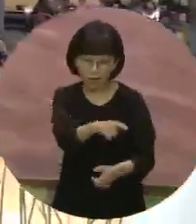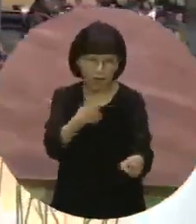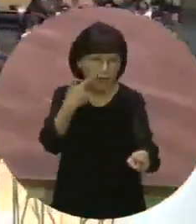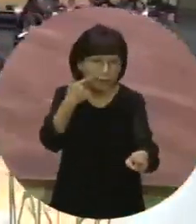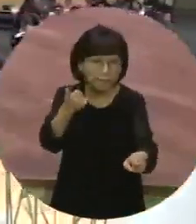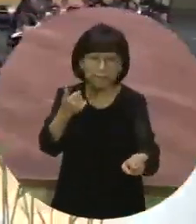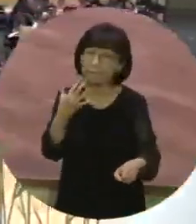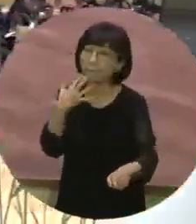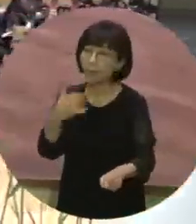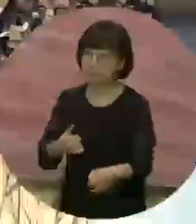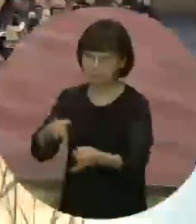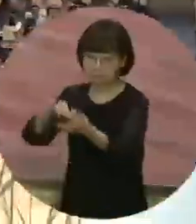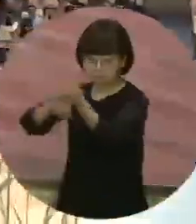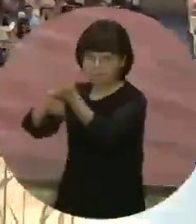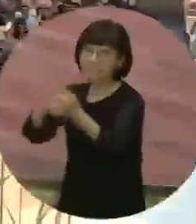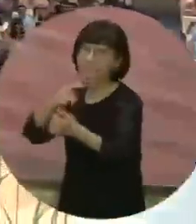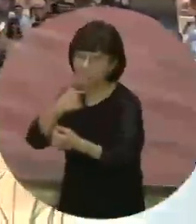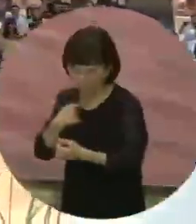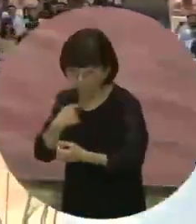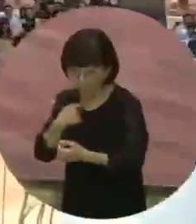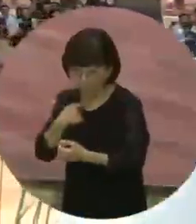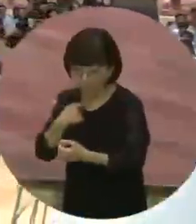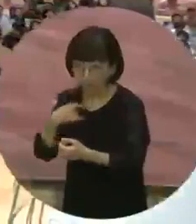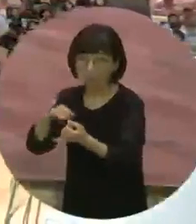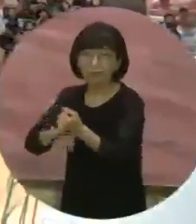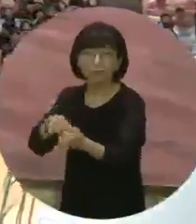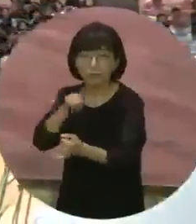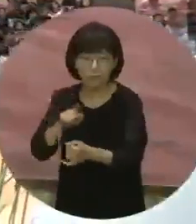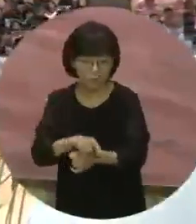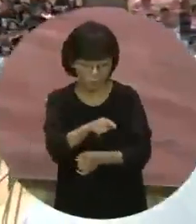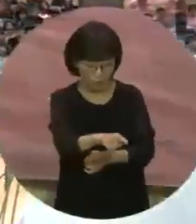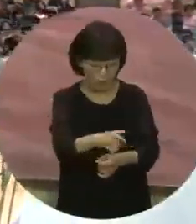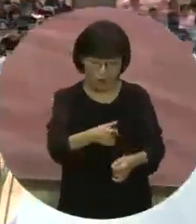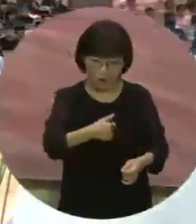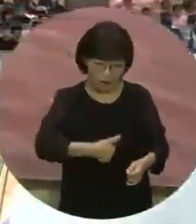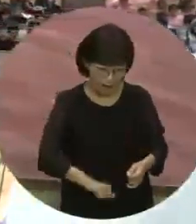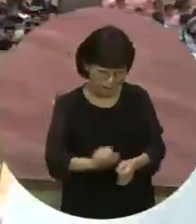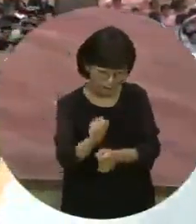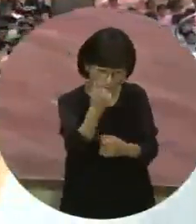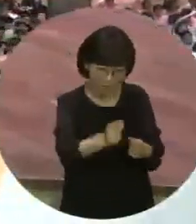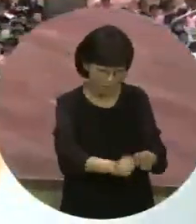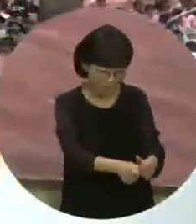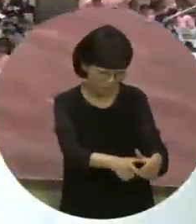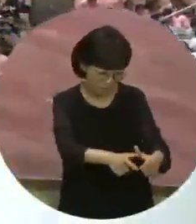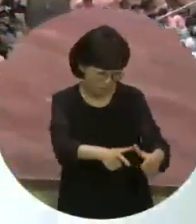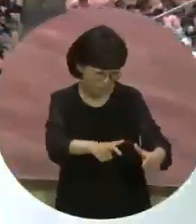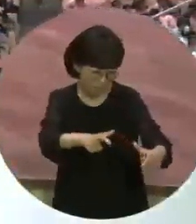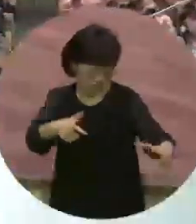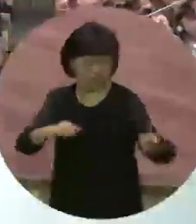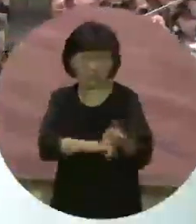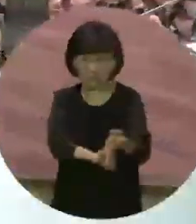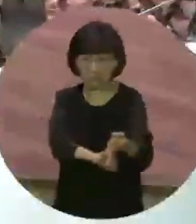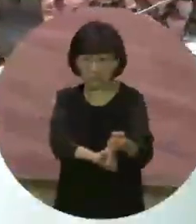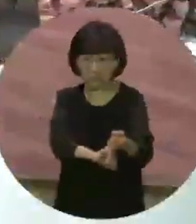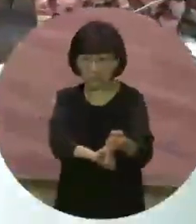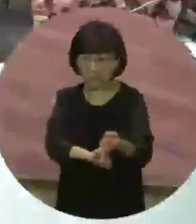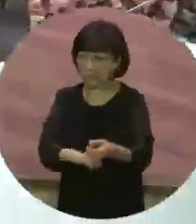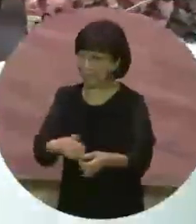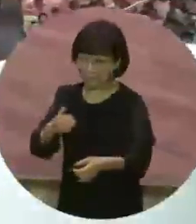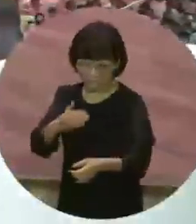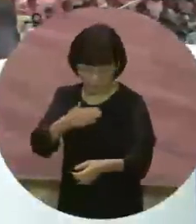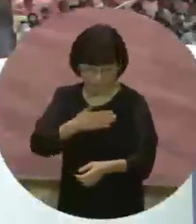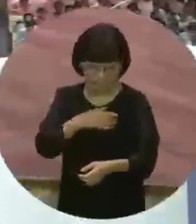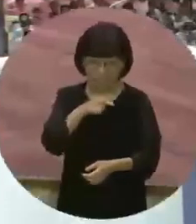것을 이루어 너 자손을 하늘의 별과 같이 번성하게 하며 이 모든 땅을 너 자손에게 주리니 너 자손으로 말미암아